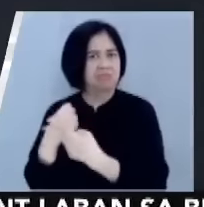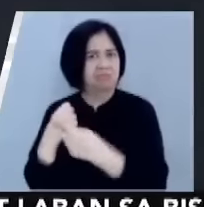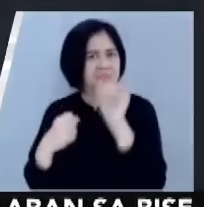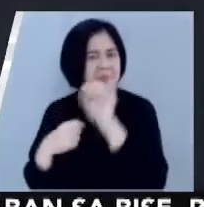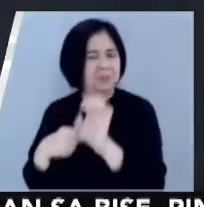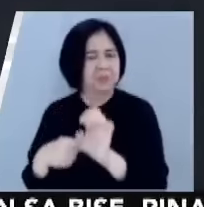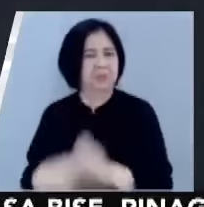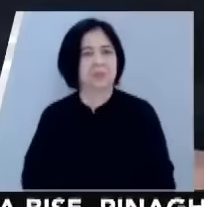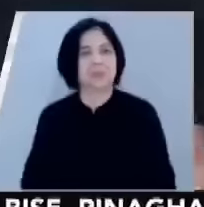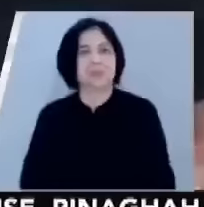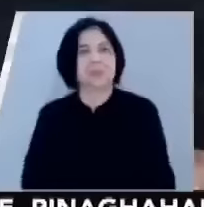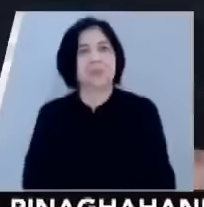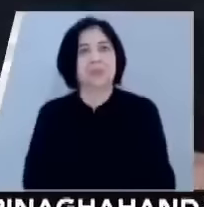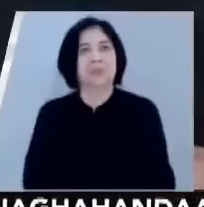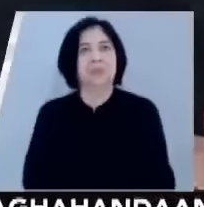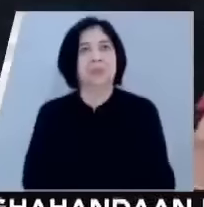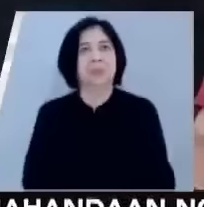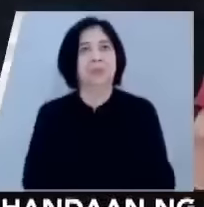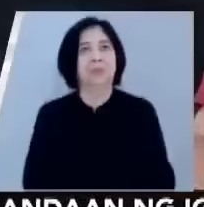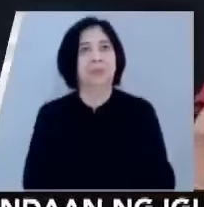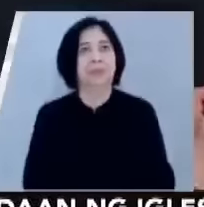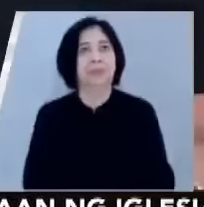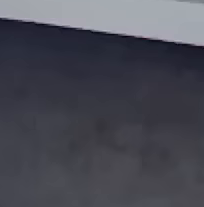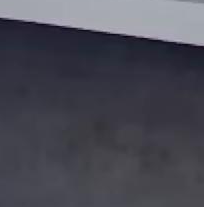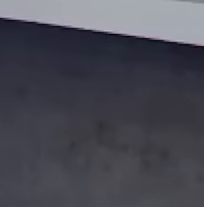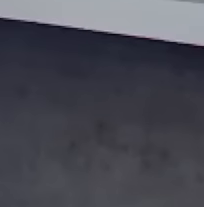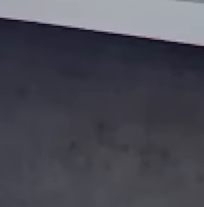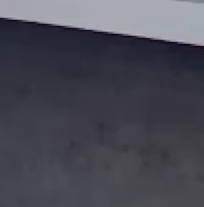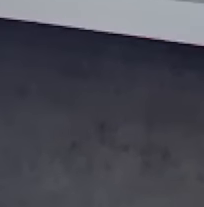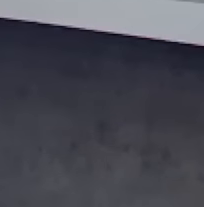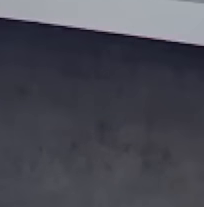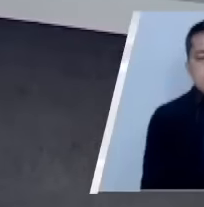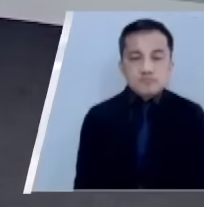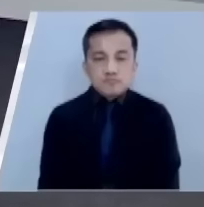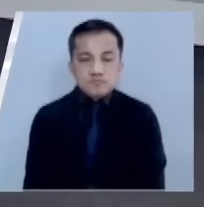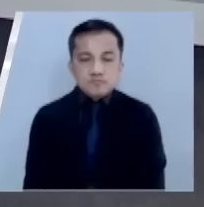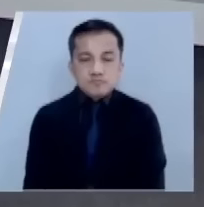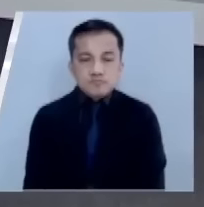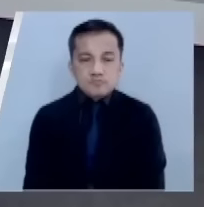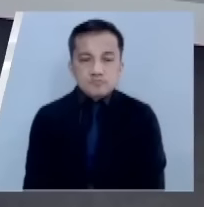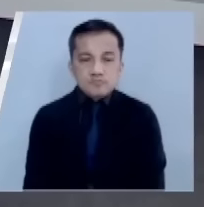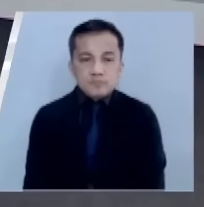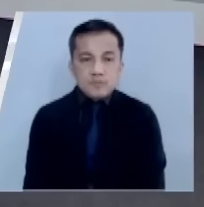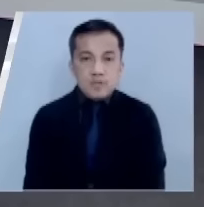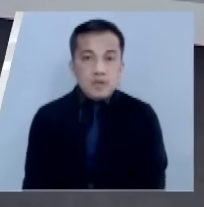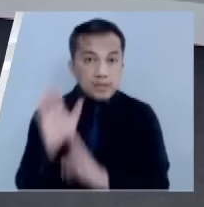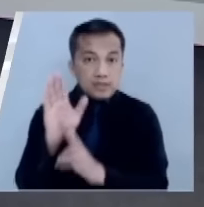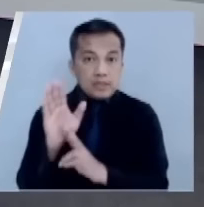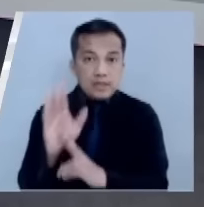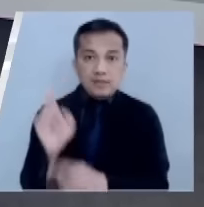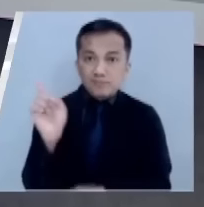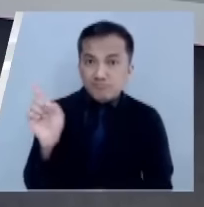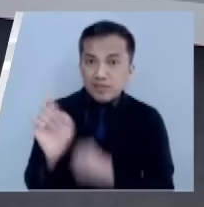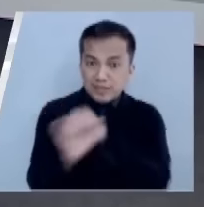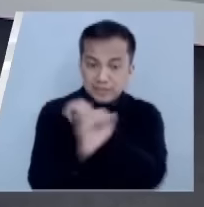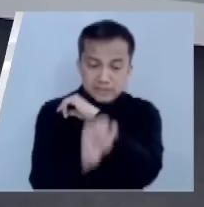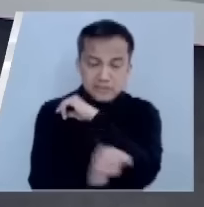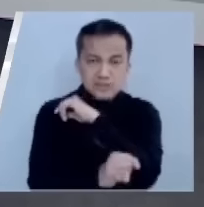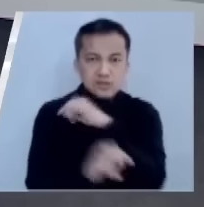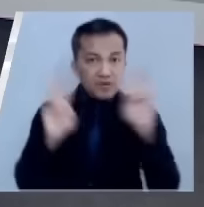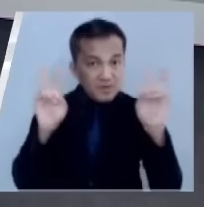News, Bernadette Reyes, nakatutok 24 oras. Magkakasanang rally ang Iglesia ni Cristo bilang